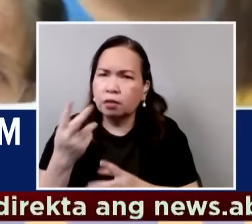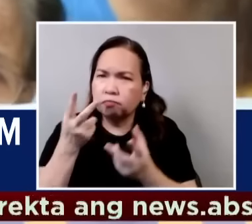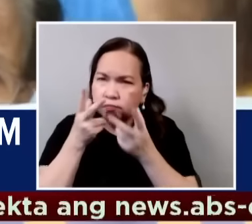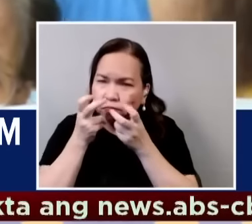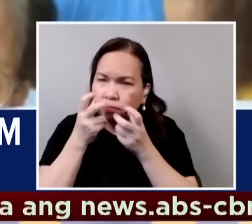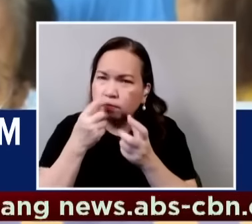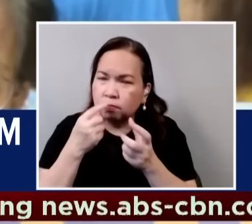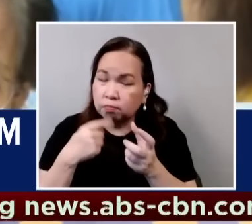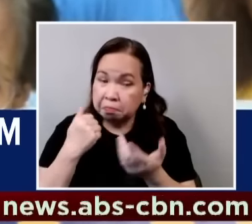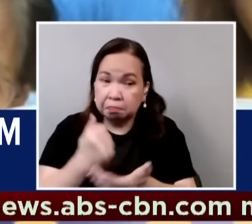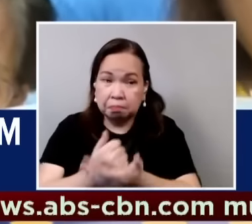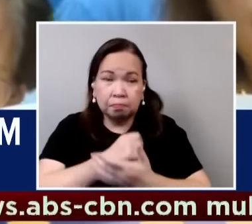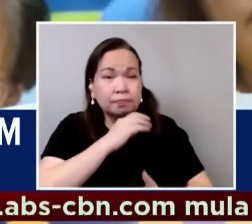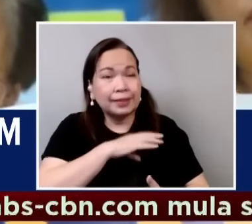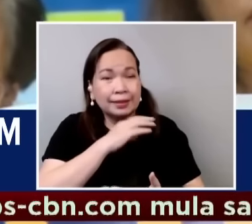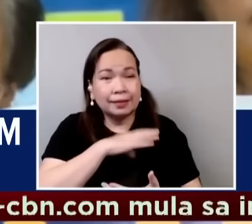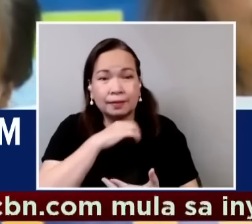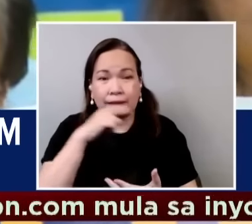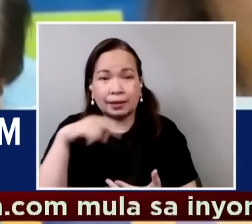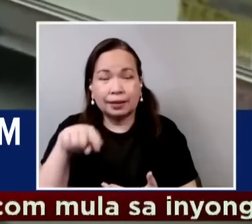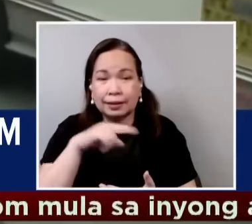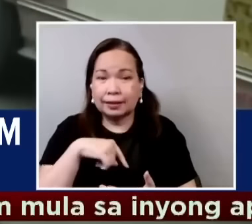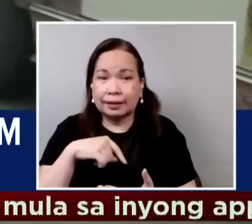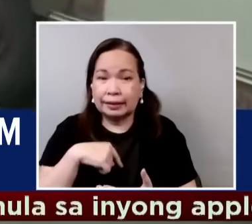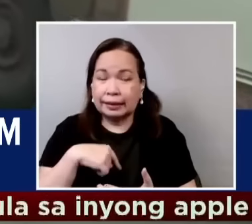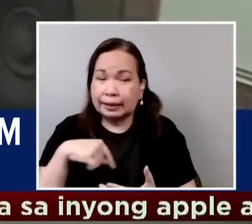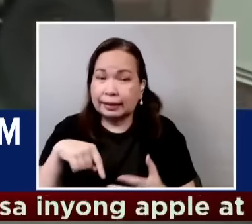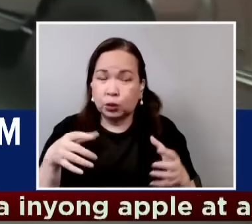makakatulong po sa aming mga sa aming sektor.